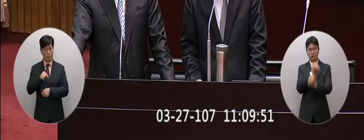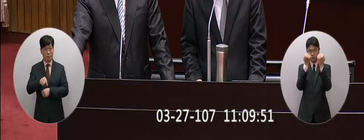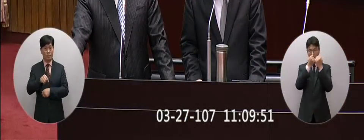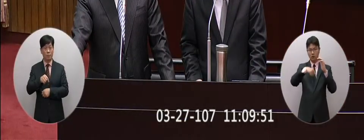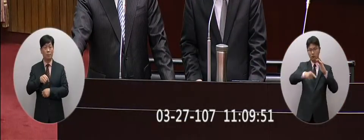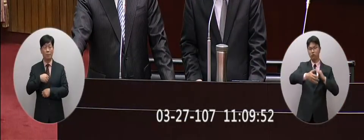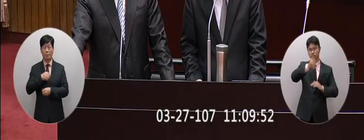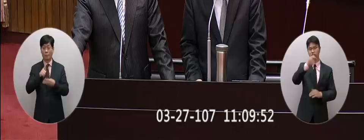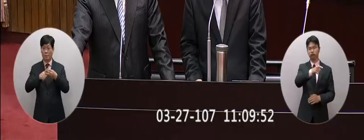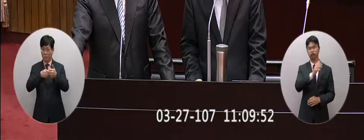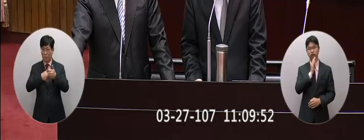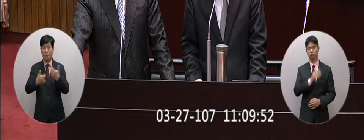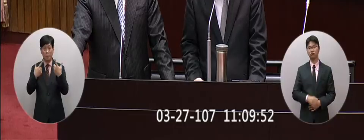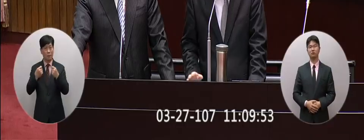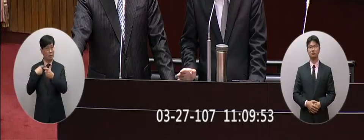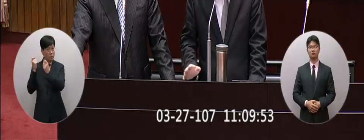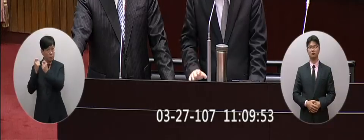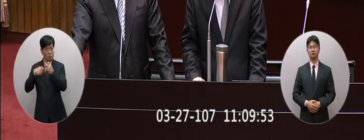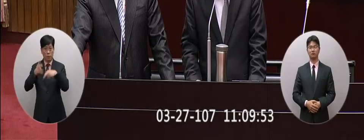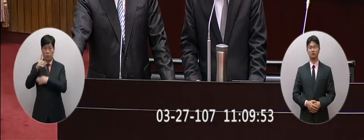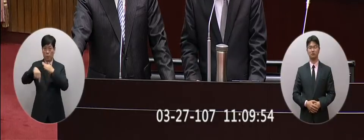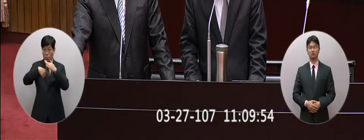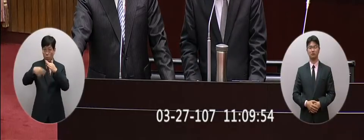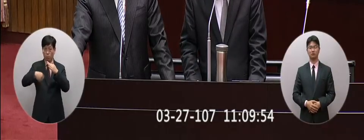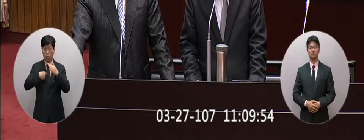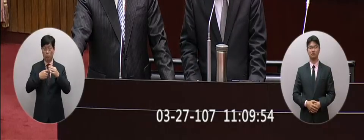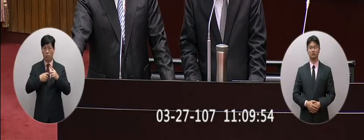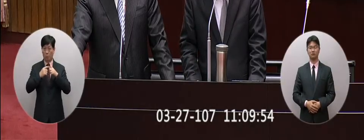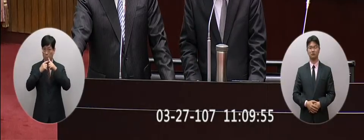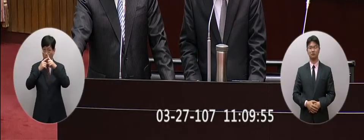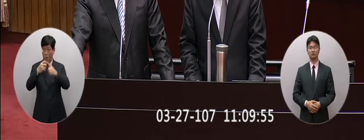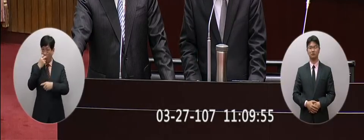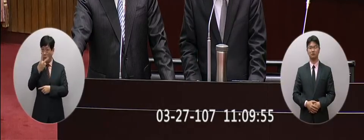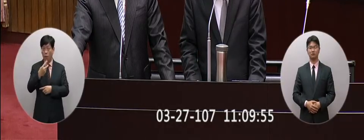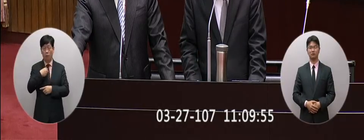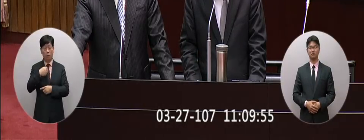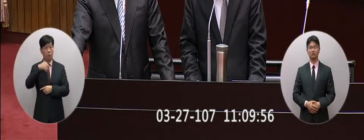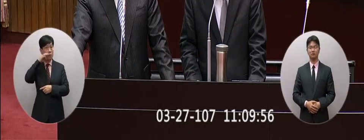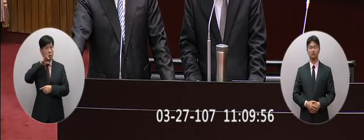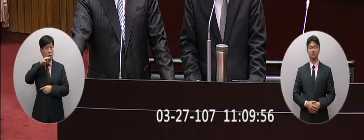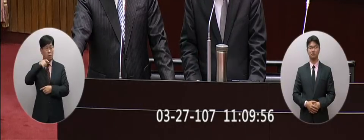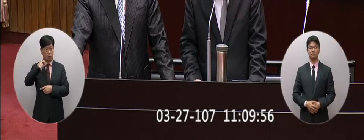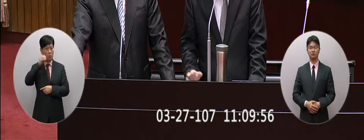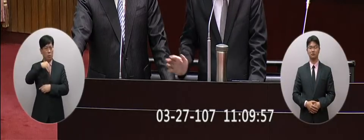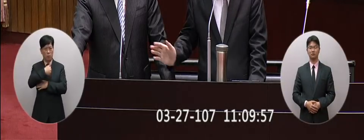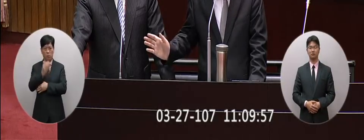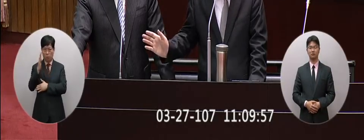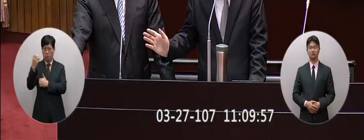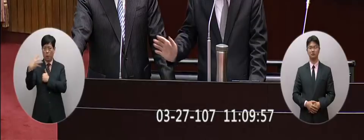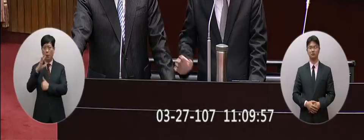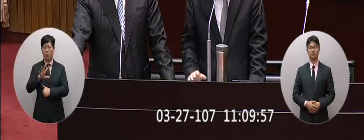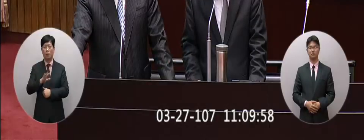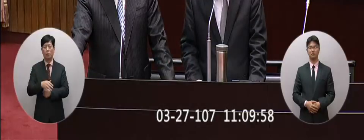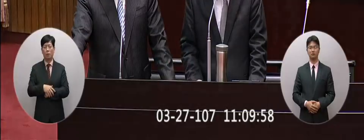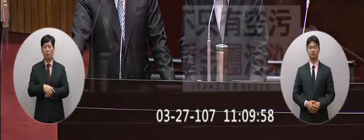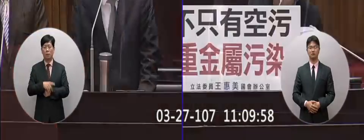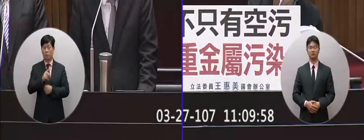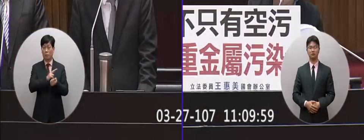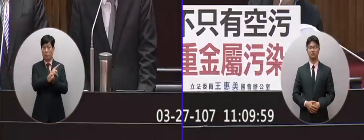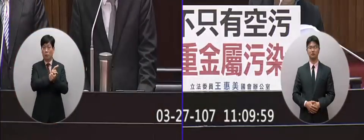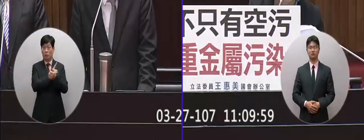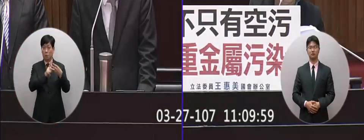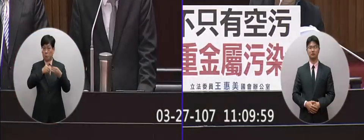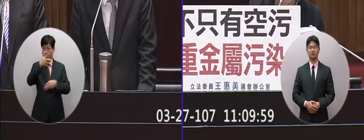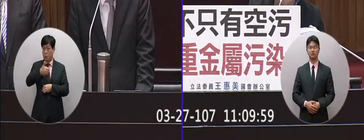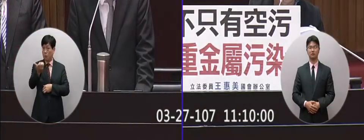个王委员，因为日前行政院的团队到彰化去，彰化县政府也有反映这些问题，所以这个林主